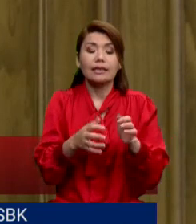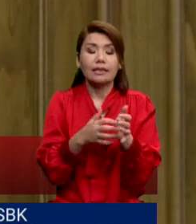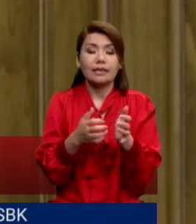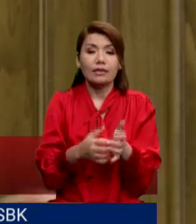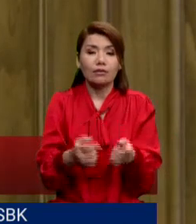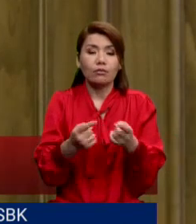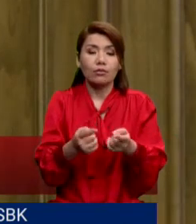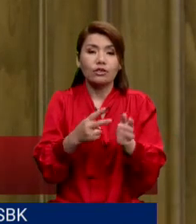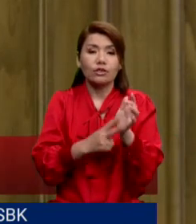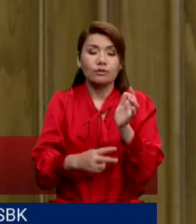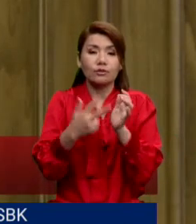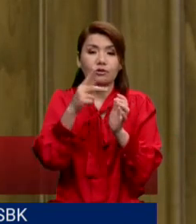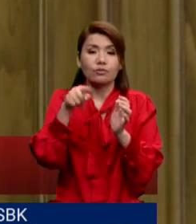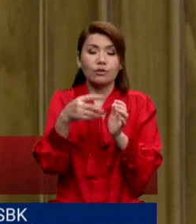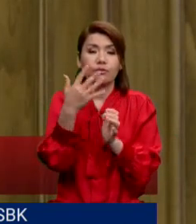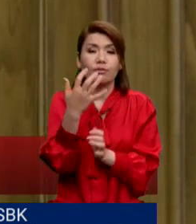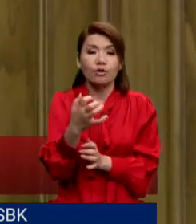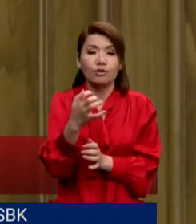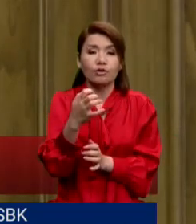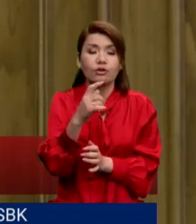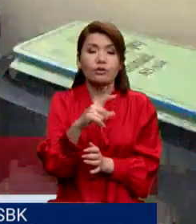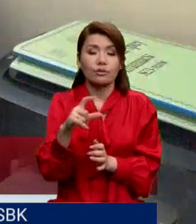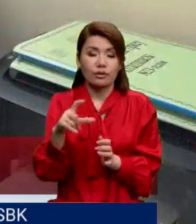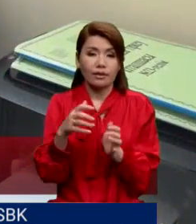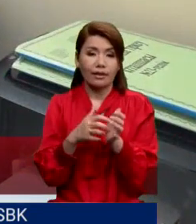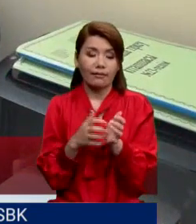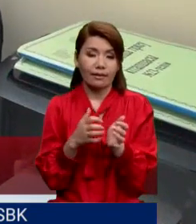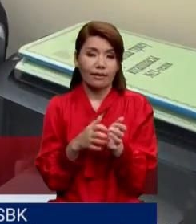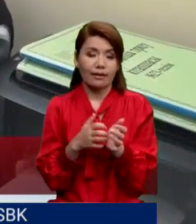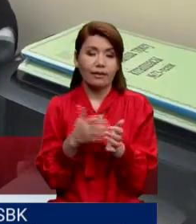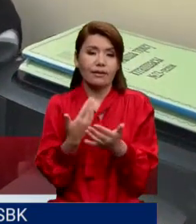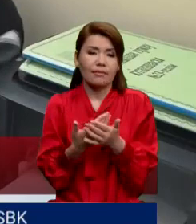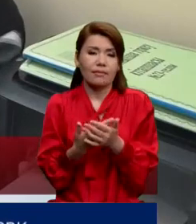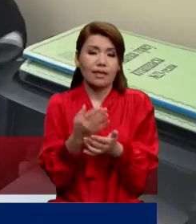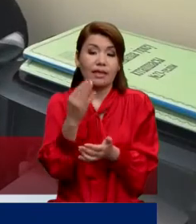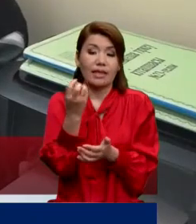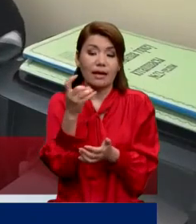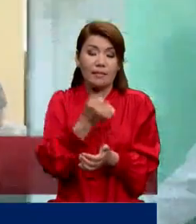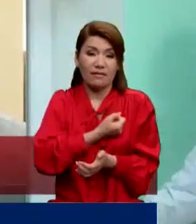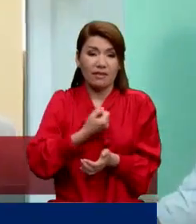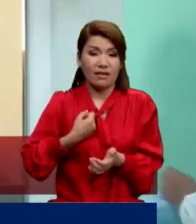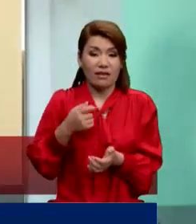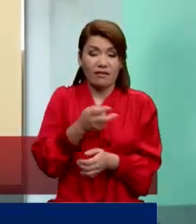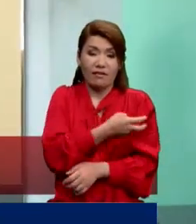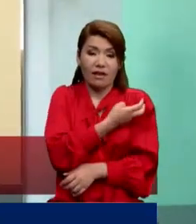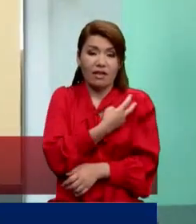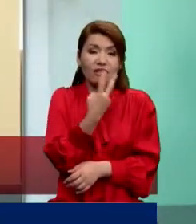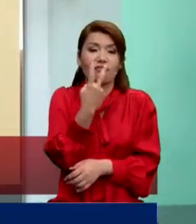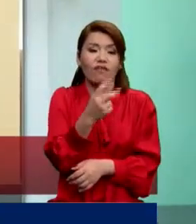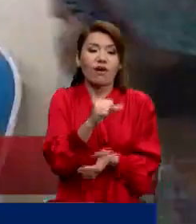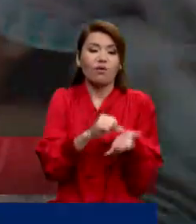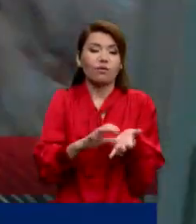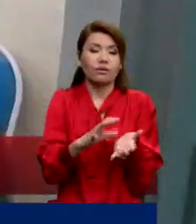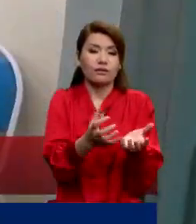тапшылығы 73 500 маман деген қорытындыға келді. Қарапайым мысал, бір терапевт екі учаскені алуға мәжбүр